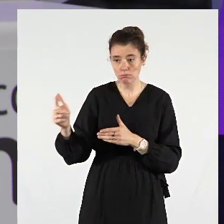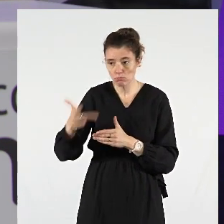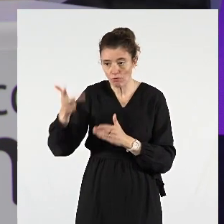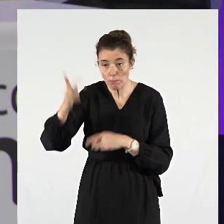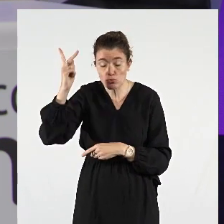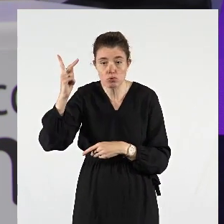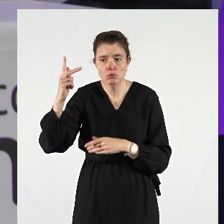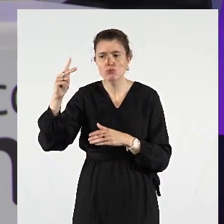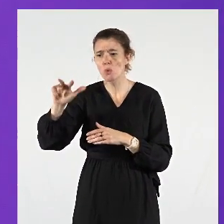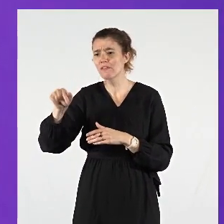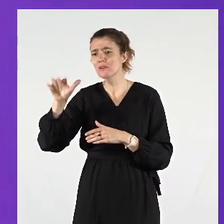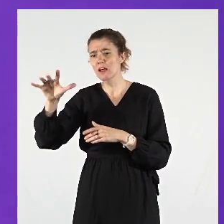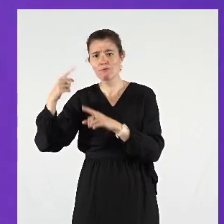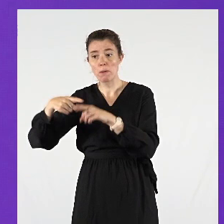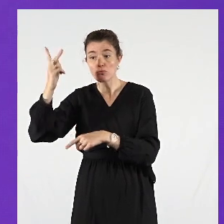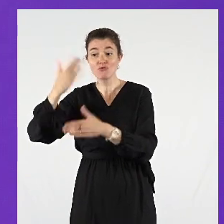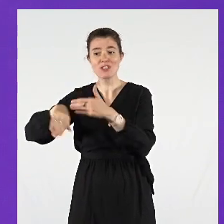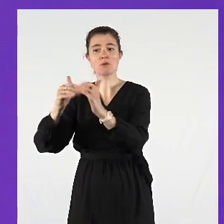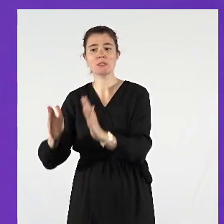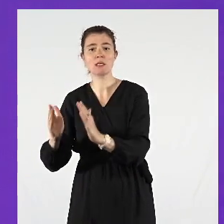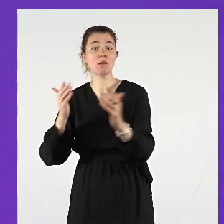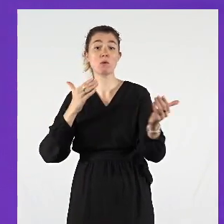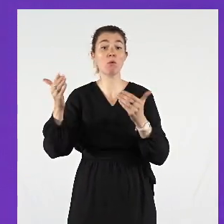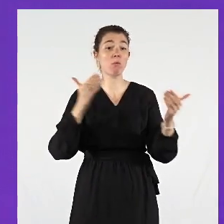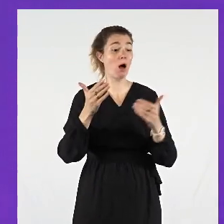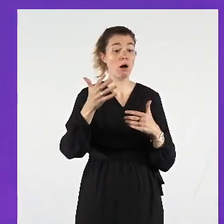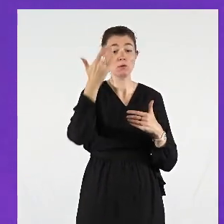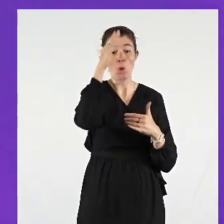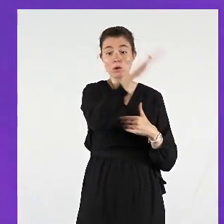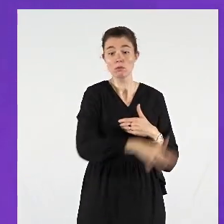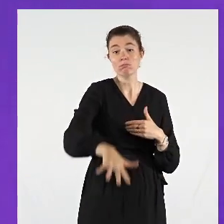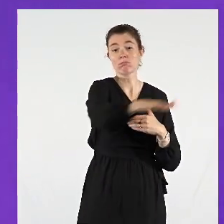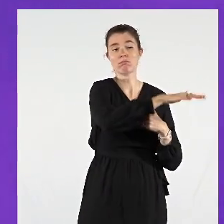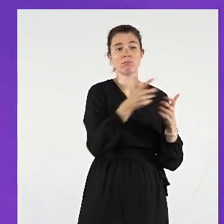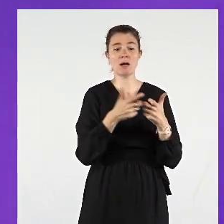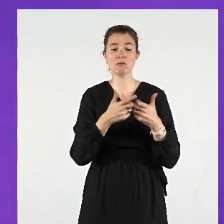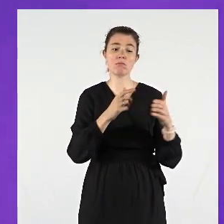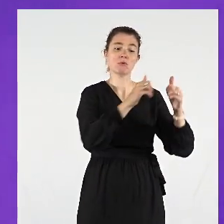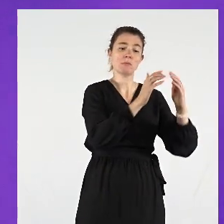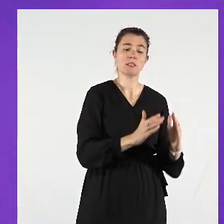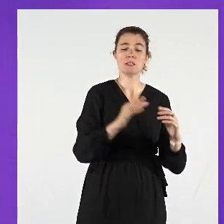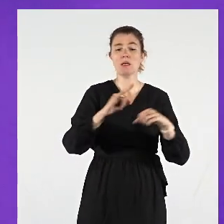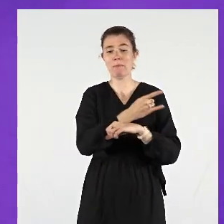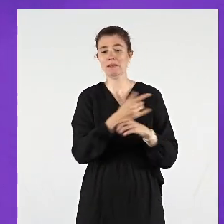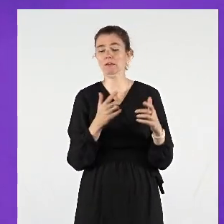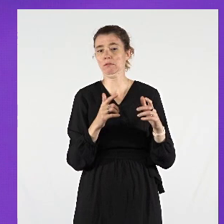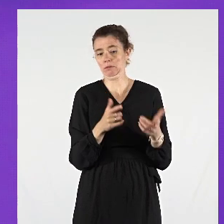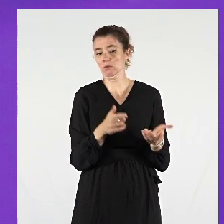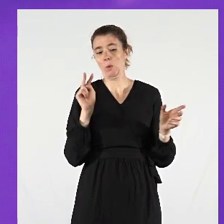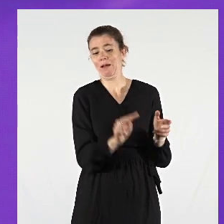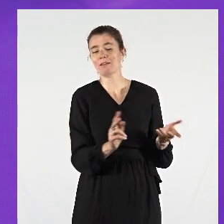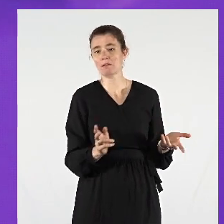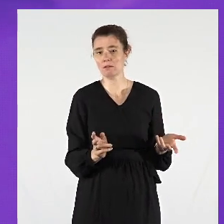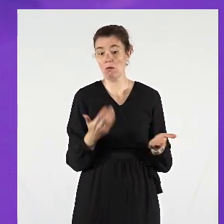et demi plus élevé dans le domicile que tout secteur d'activité confondu, donc si l'on considère les EHPAD et le domicile. Donc il y a bien une